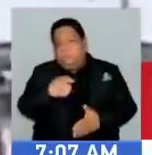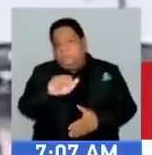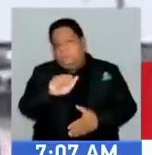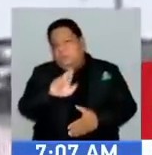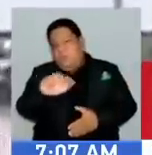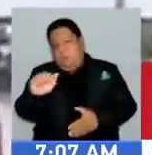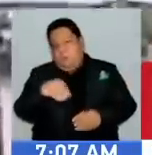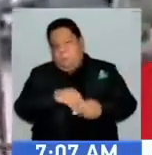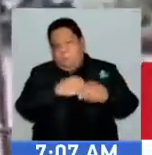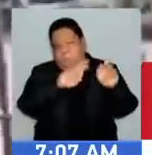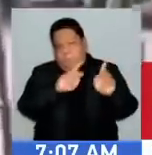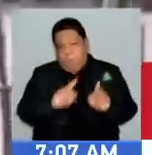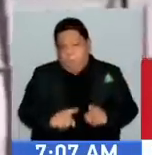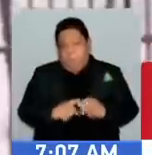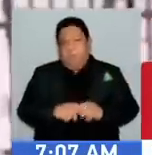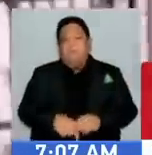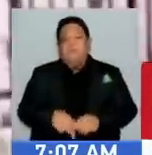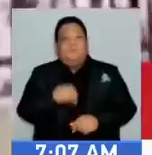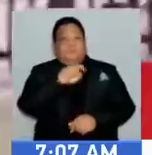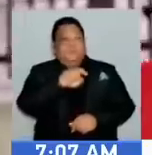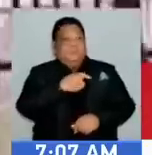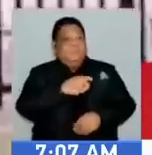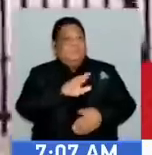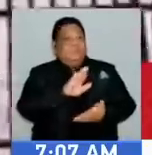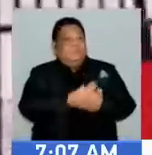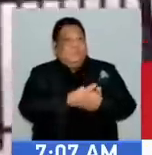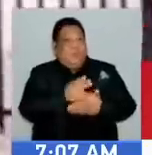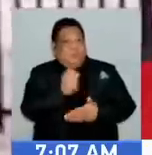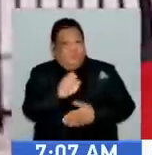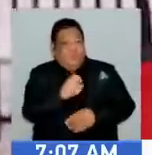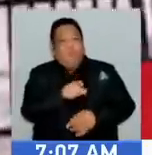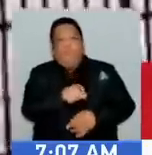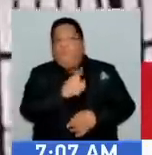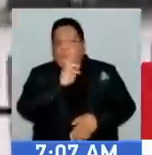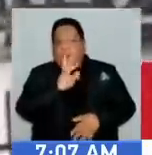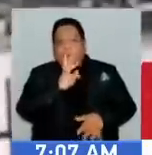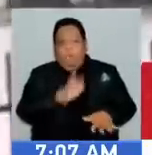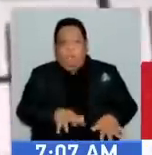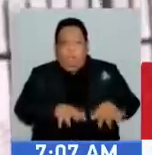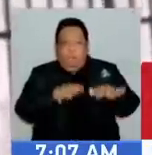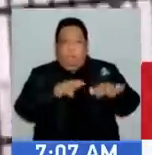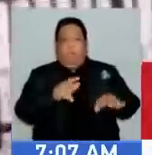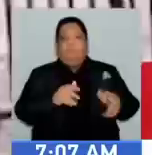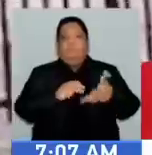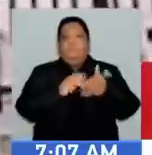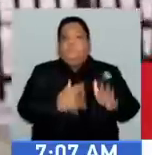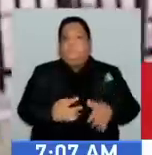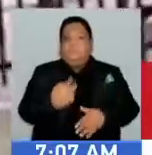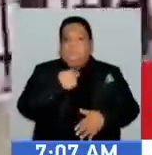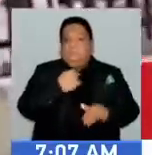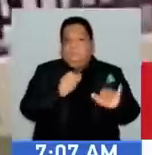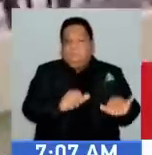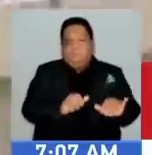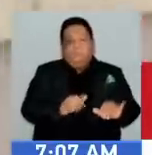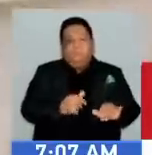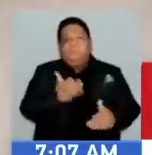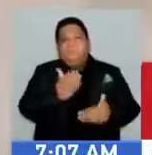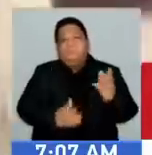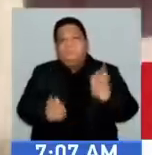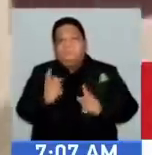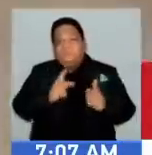National High School pinasok ng tubig kaya stranded ang ilang estudyante pero ang Ilan nilusong na ang baha ayon sa